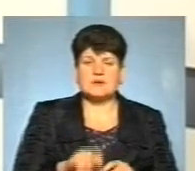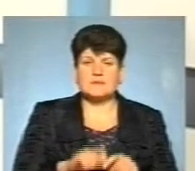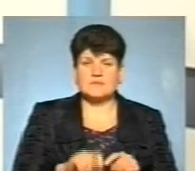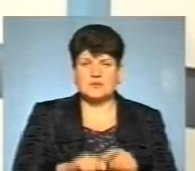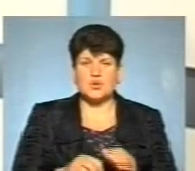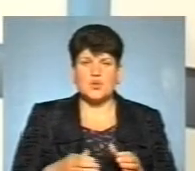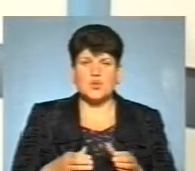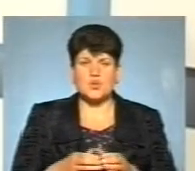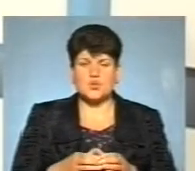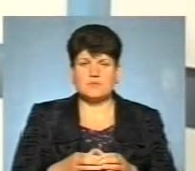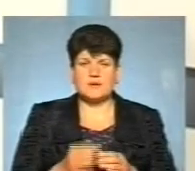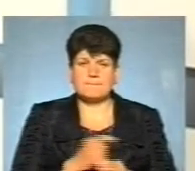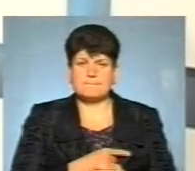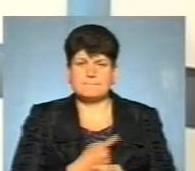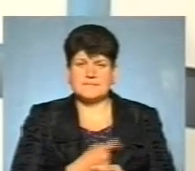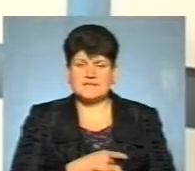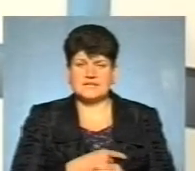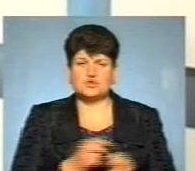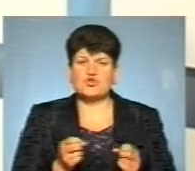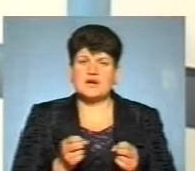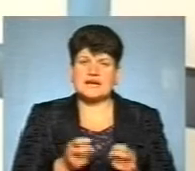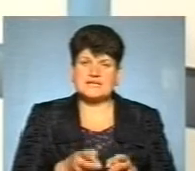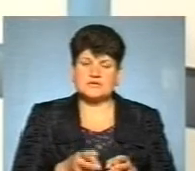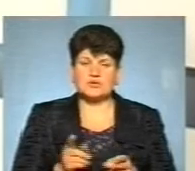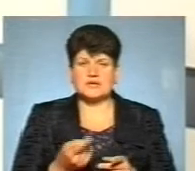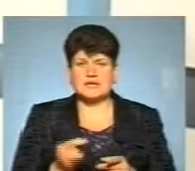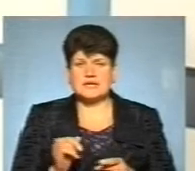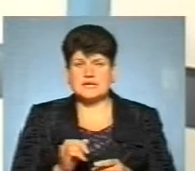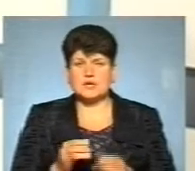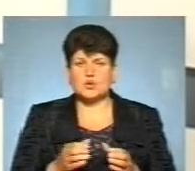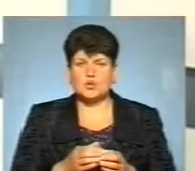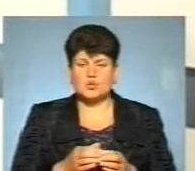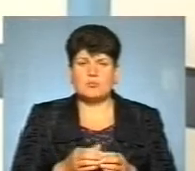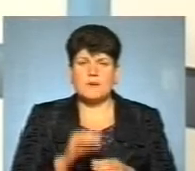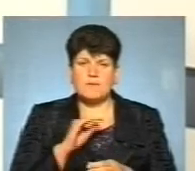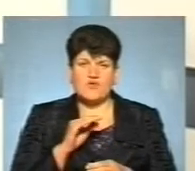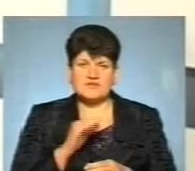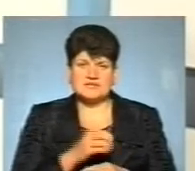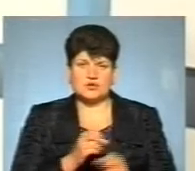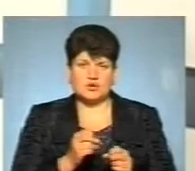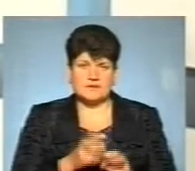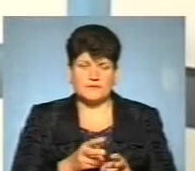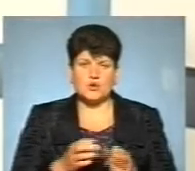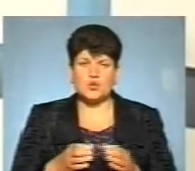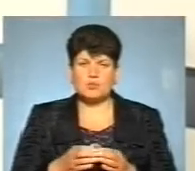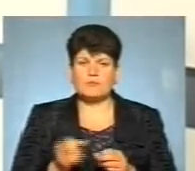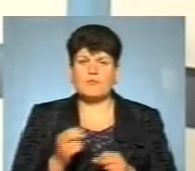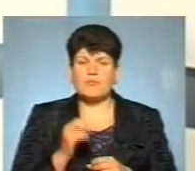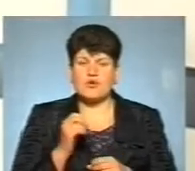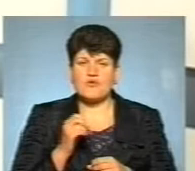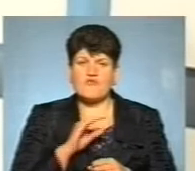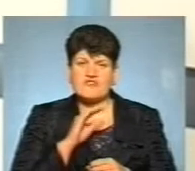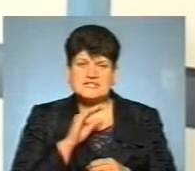обстежувати групи медичного ризику і групи професійного ризику. До груп професійного ризику